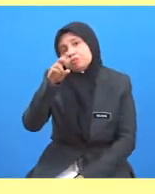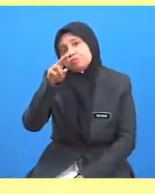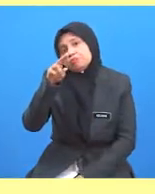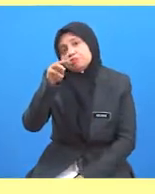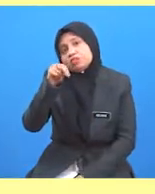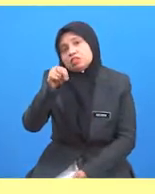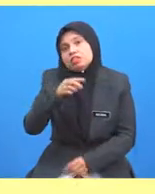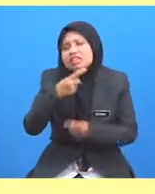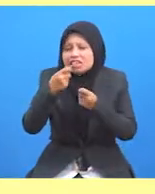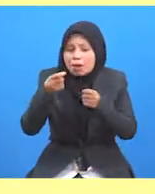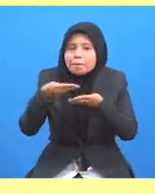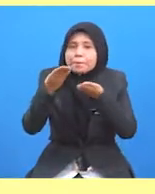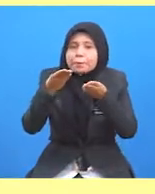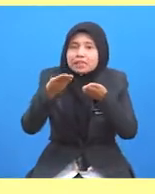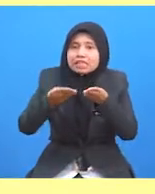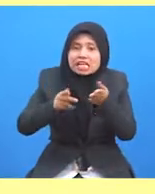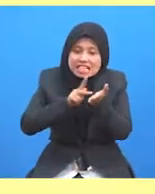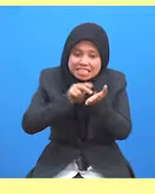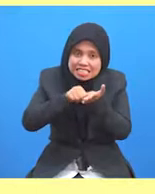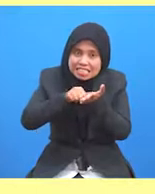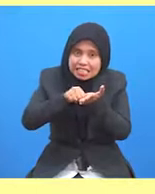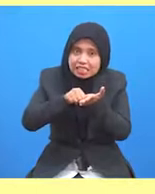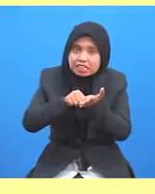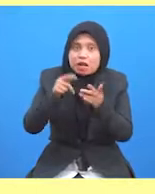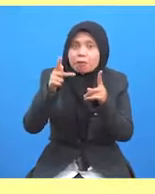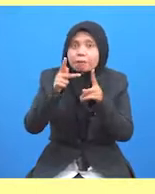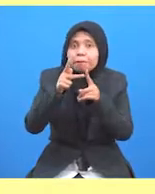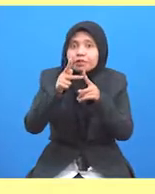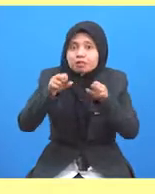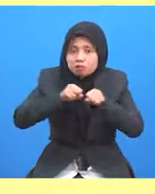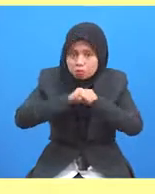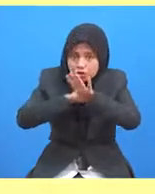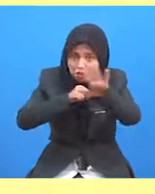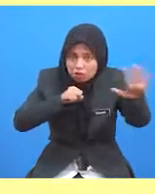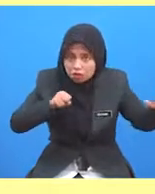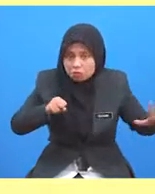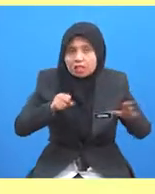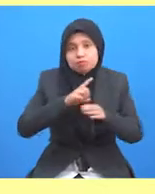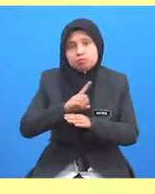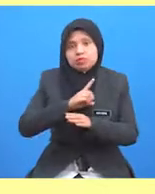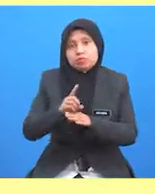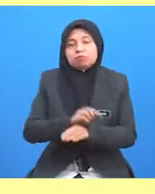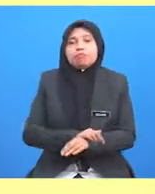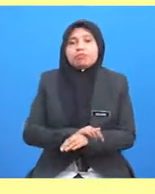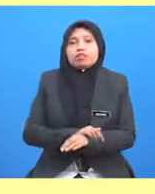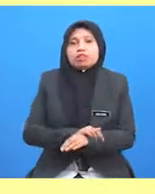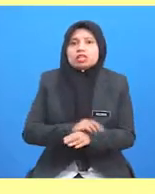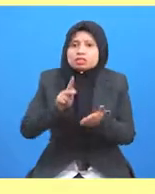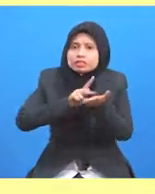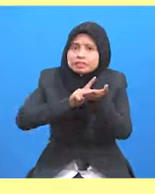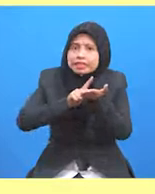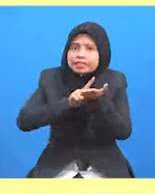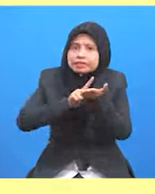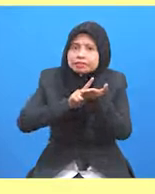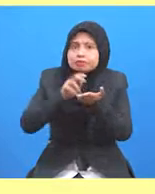manusia di Eropah. Implikasinya, Eropah menjadi maju dan gemilang selepas kedatangan